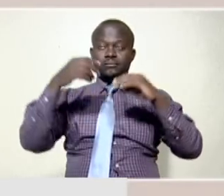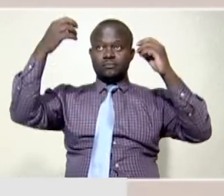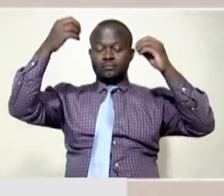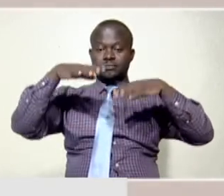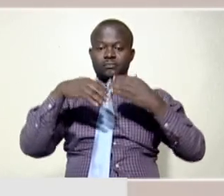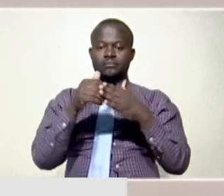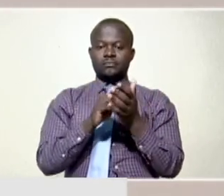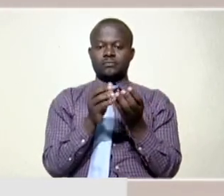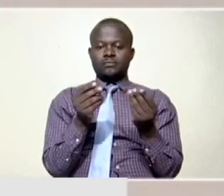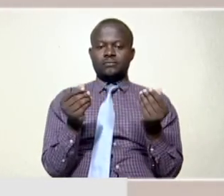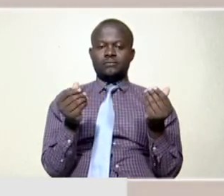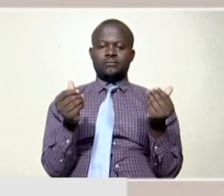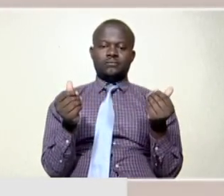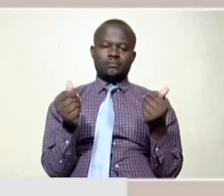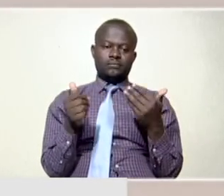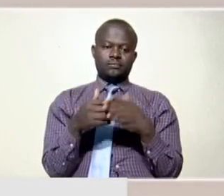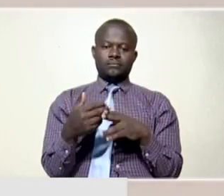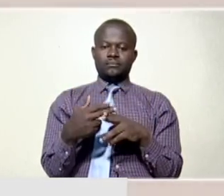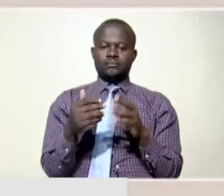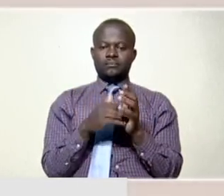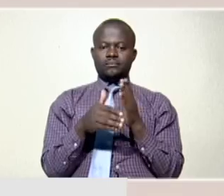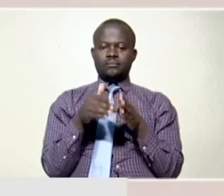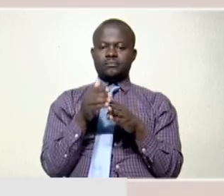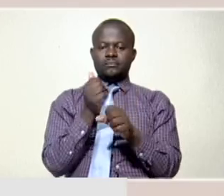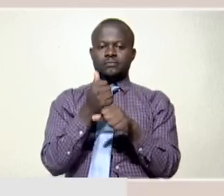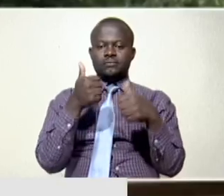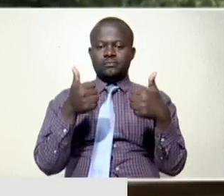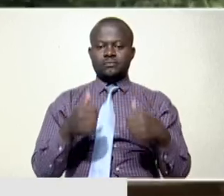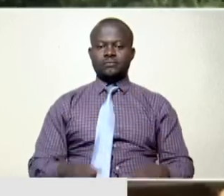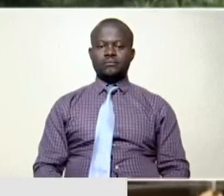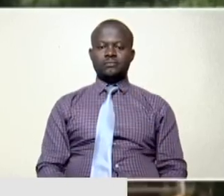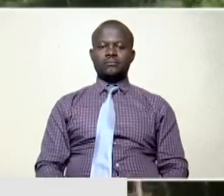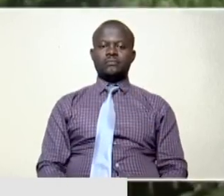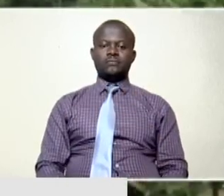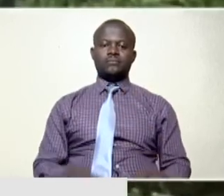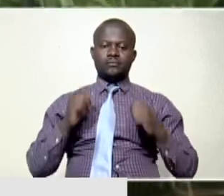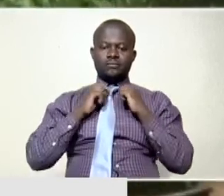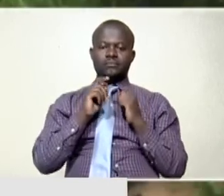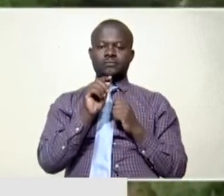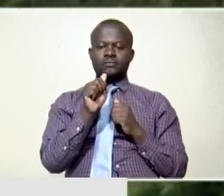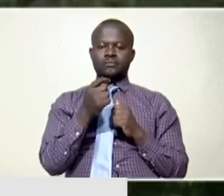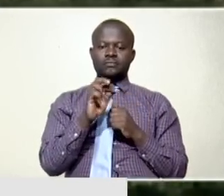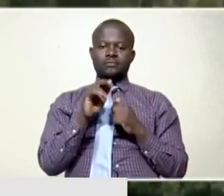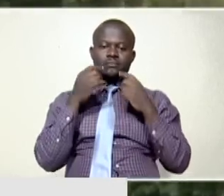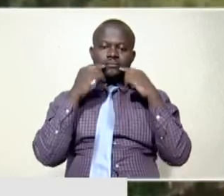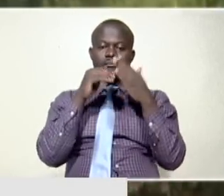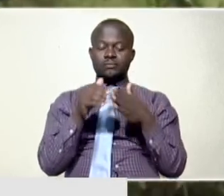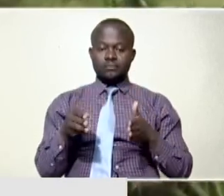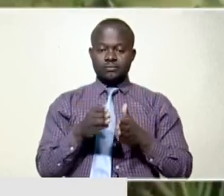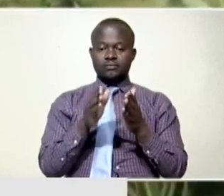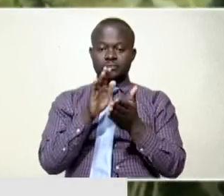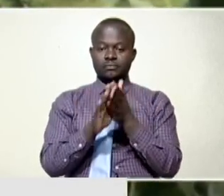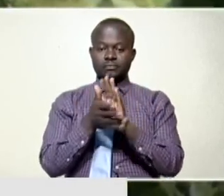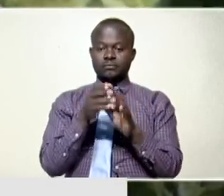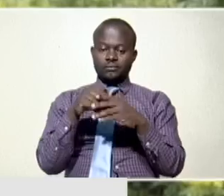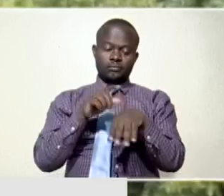n'ubundi byangijwe mu biza bigiye kongera gusanwa umuhanda wongera ubenyabagendwa. Meya Kayitare Jacqueline avuga ko inzira zasibwe mu biza